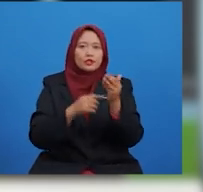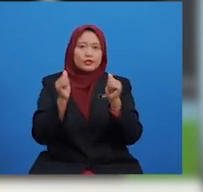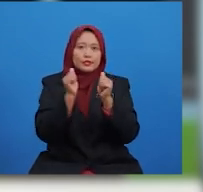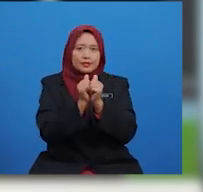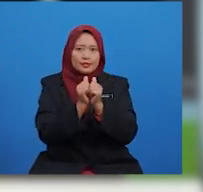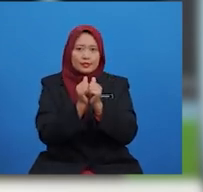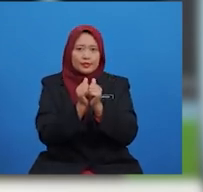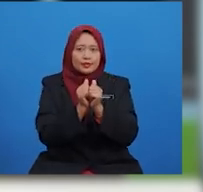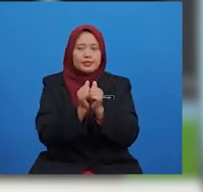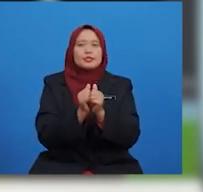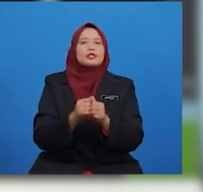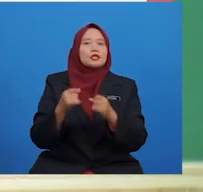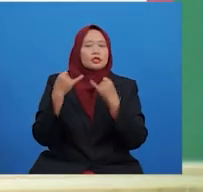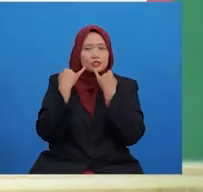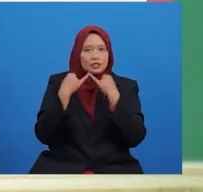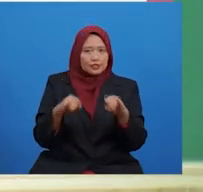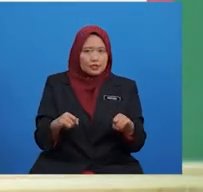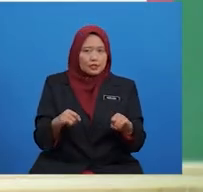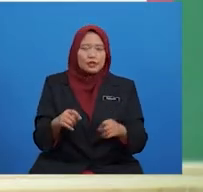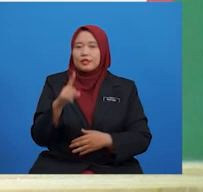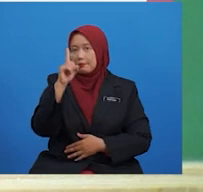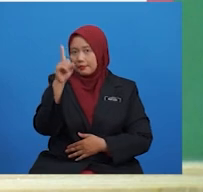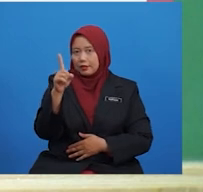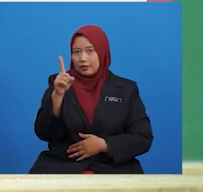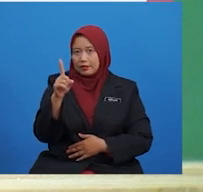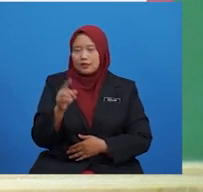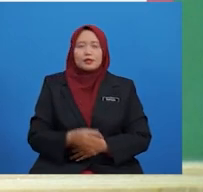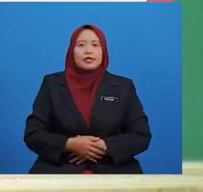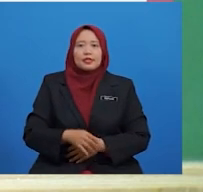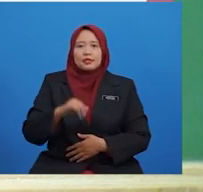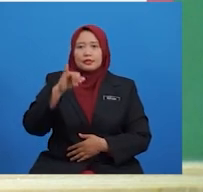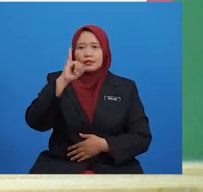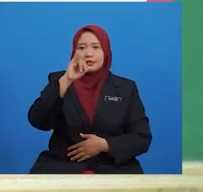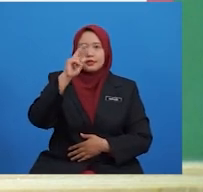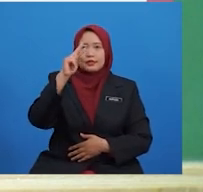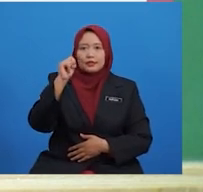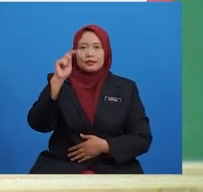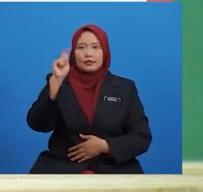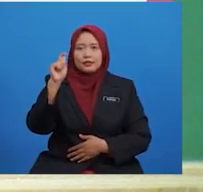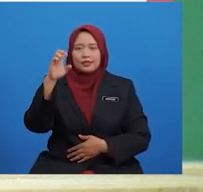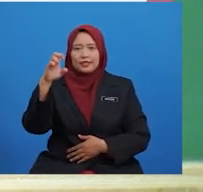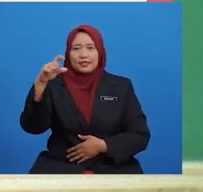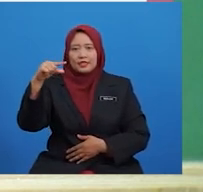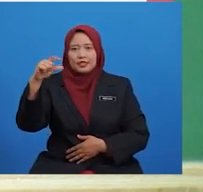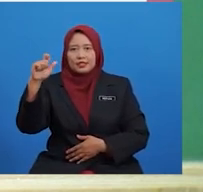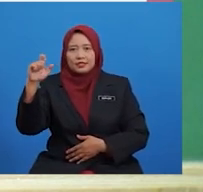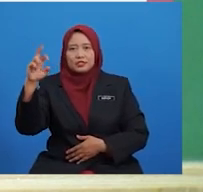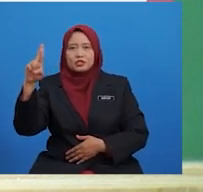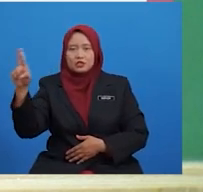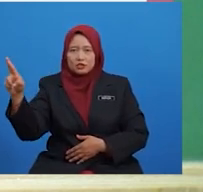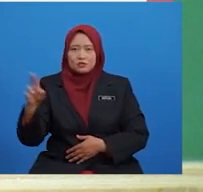data pertama, iaitu integer. Sinteks bagi integer ialah